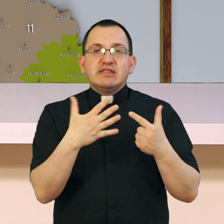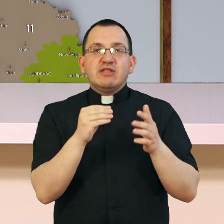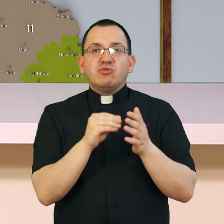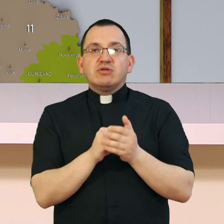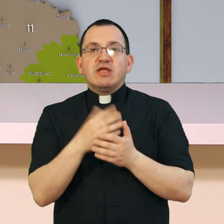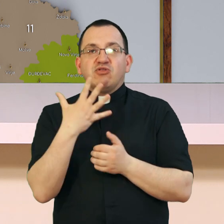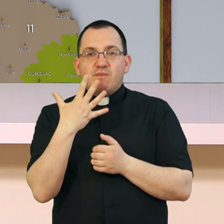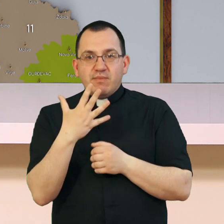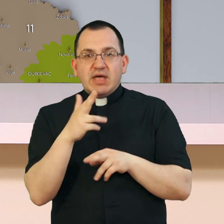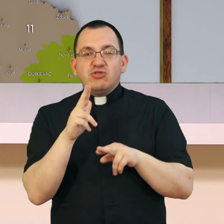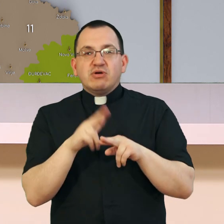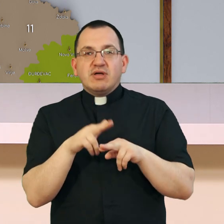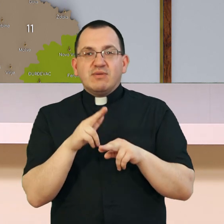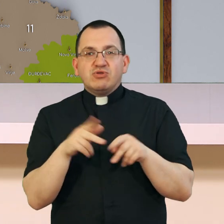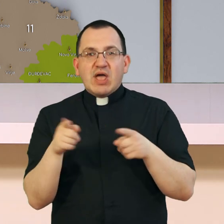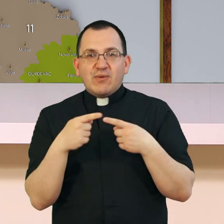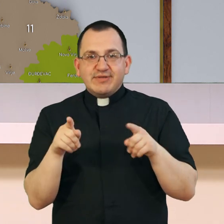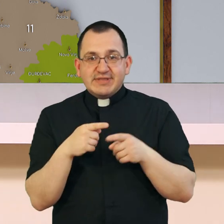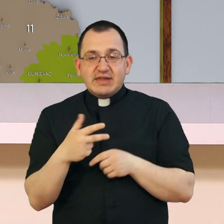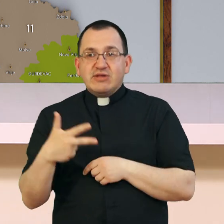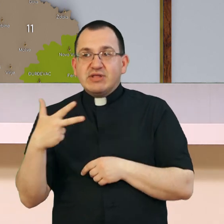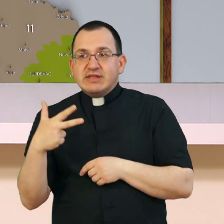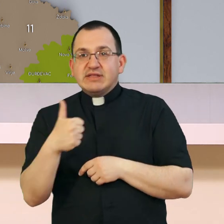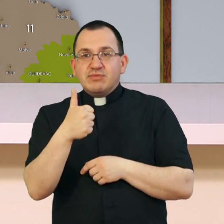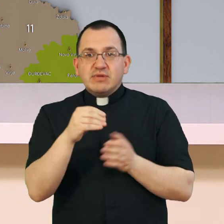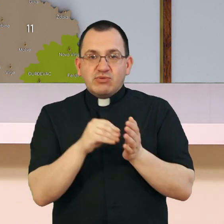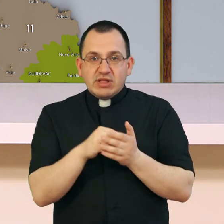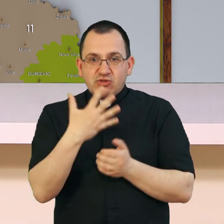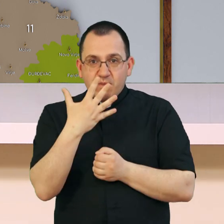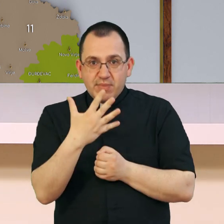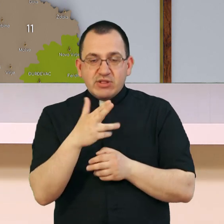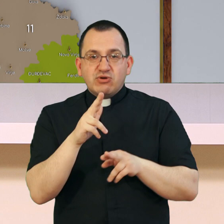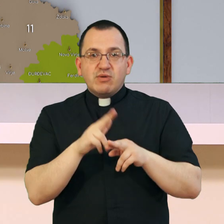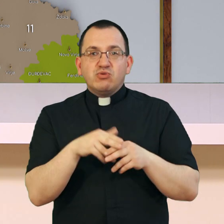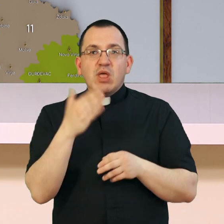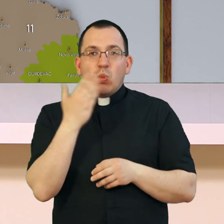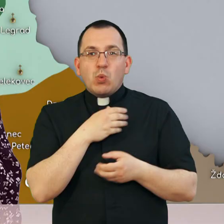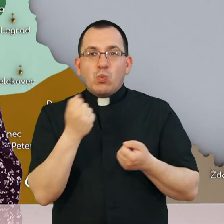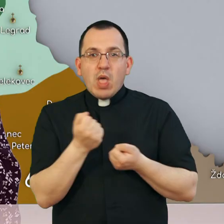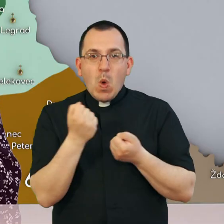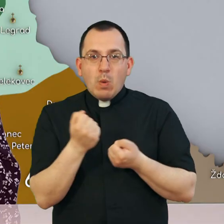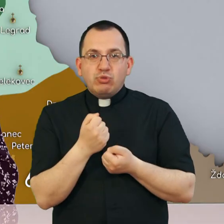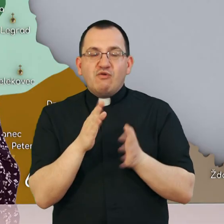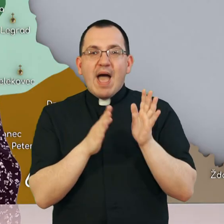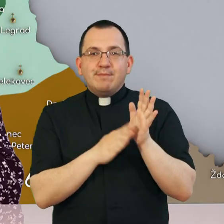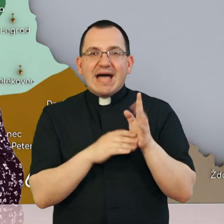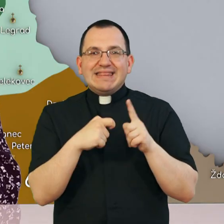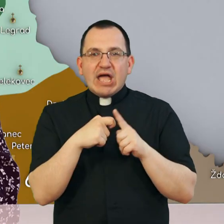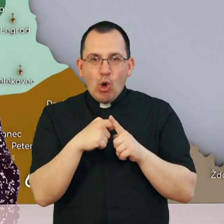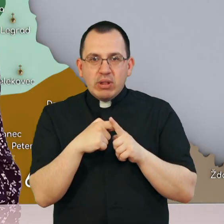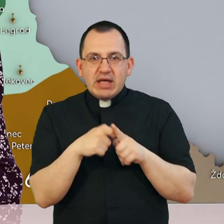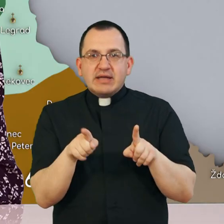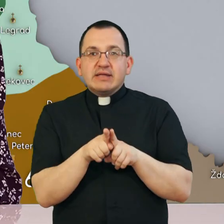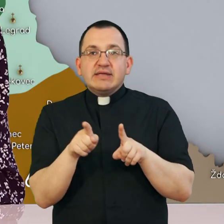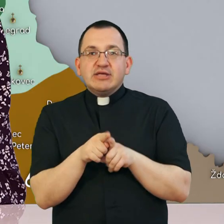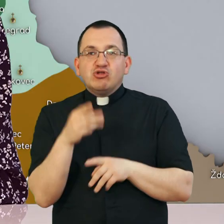svibnja, duhovnu obnovu 31. svibnja koju predvodi Pavlin fra Mate Kolak, te duhovsko bdjenje